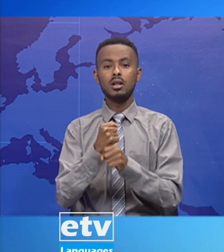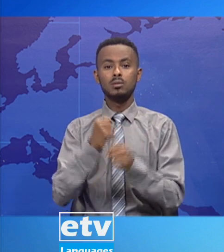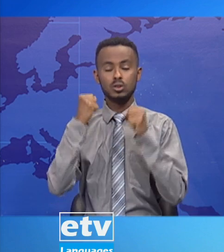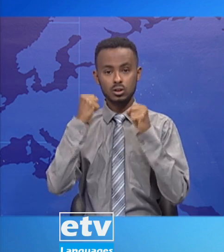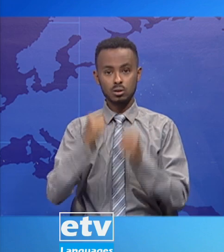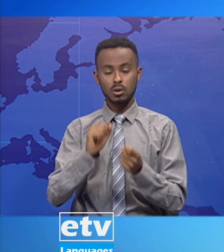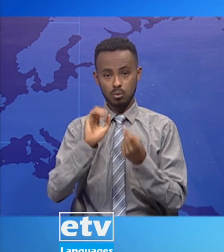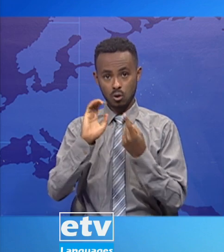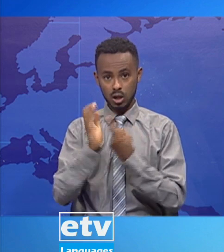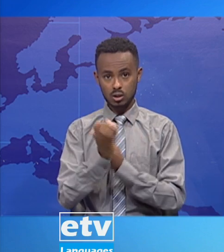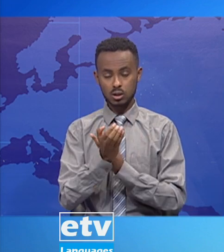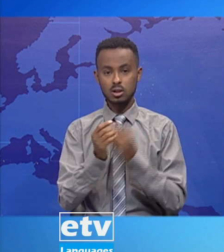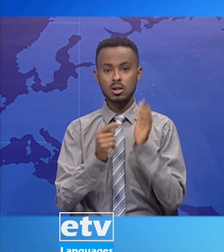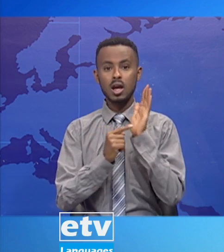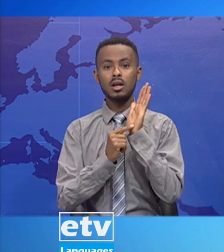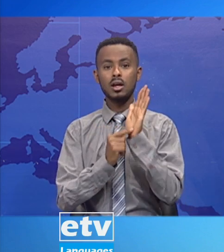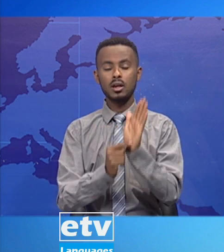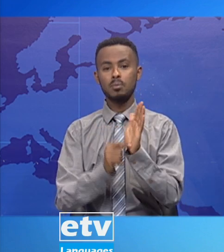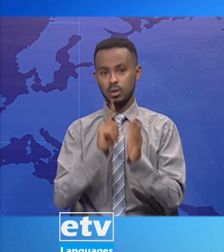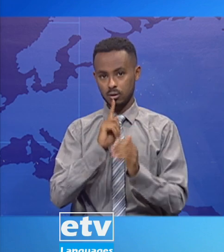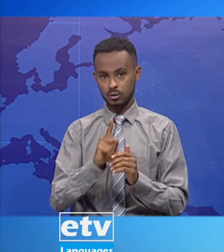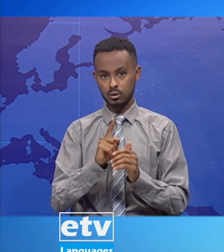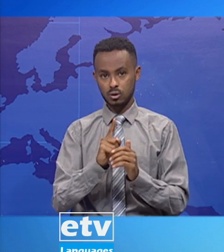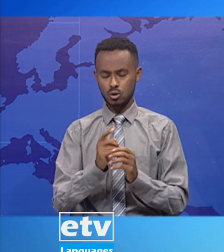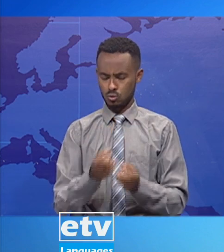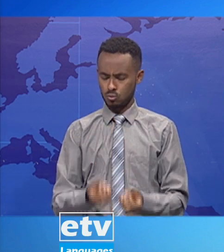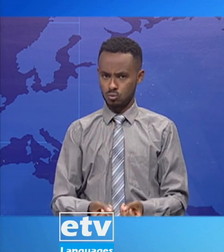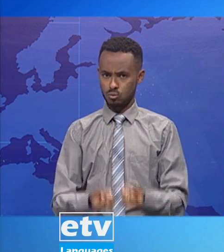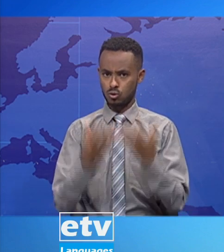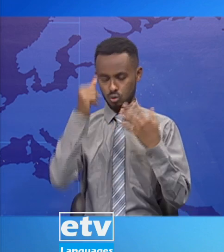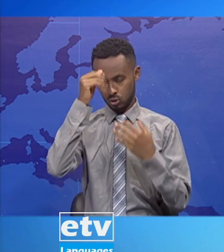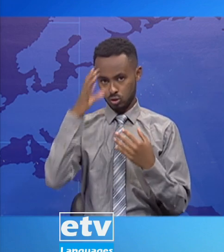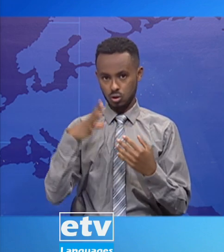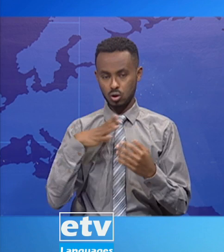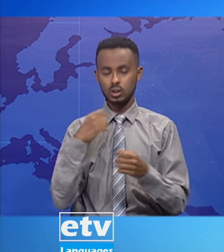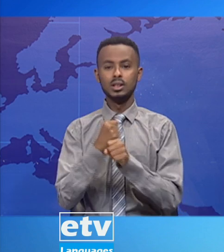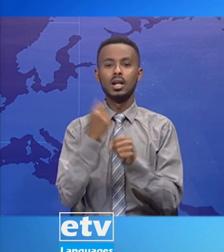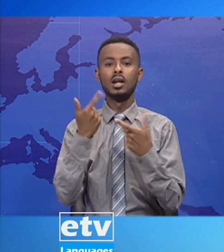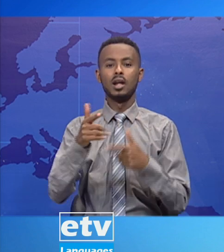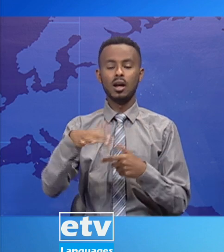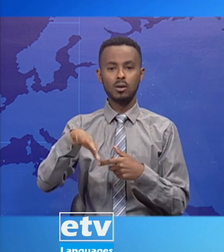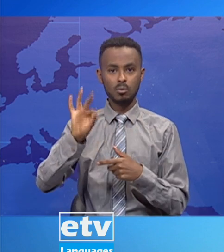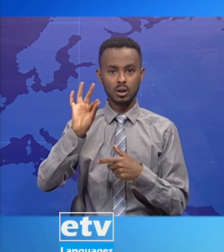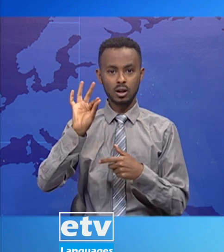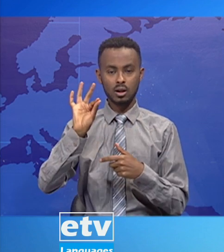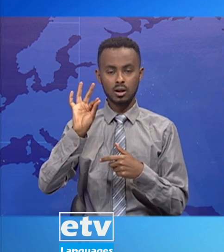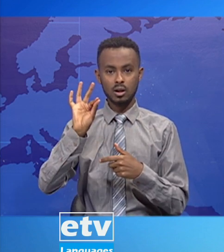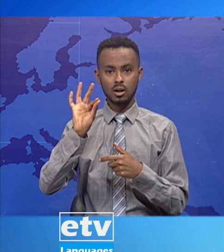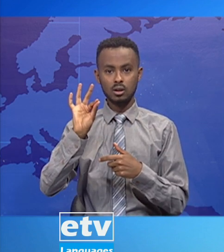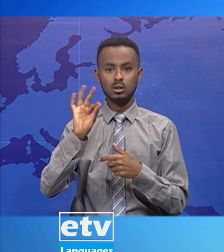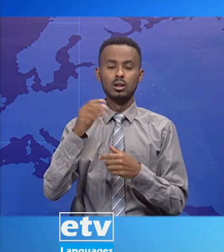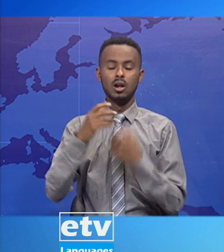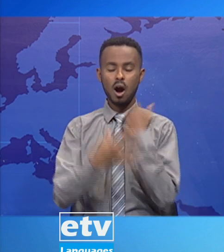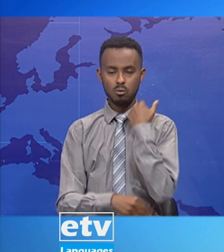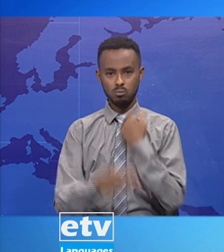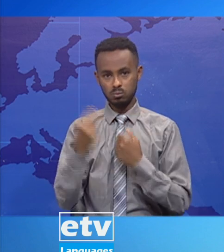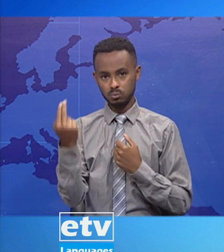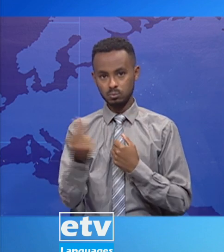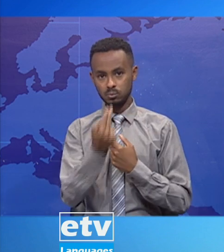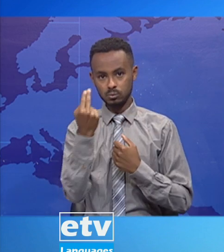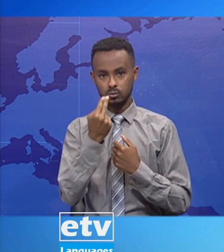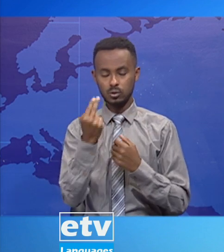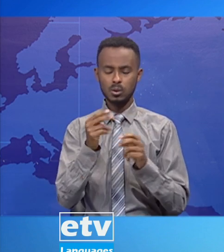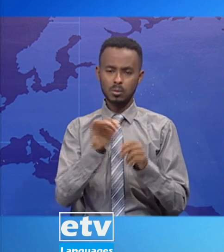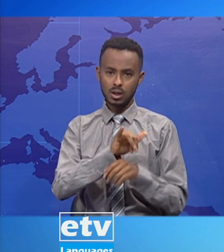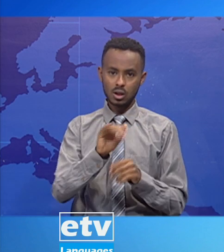ህዝቦች መሆናችንን ያሳየንበት ነው። ብዙ ሰዎች የስራ እድል ያገኙበታል። ደሃው ይጠቀምበታል።